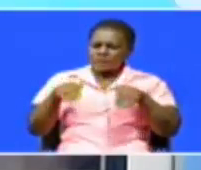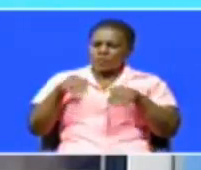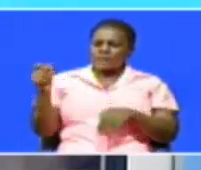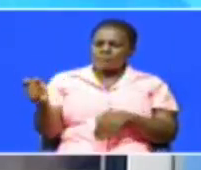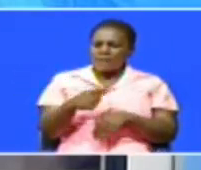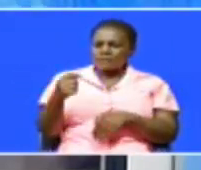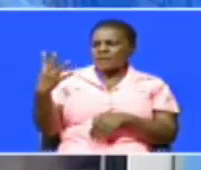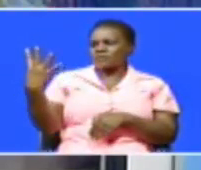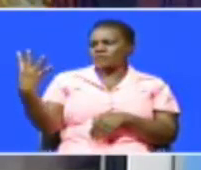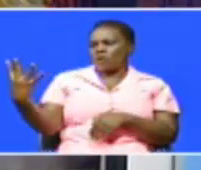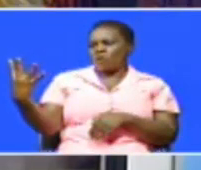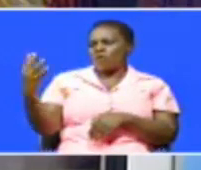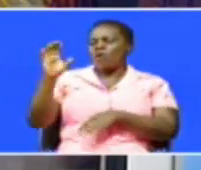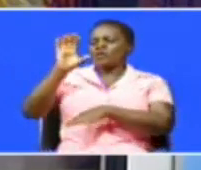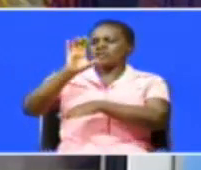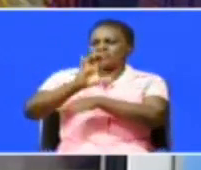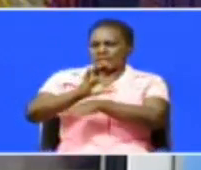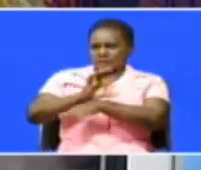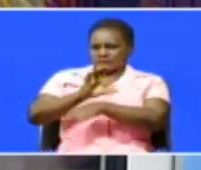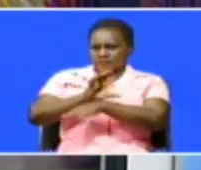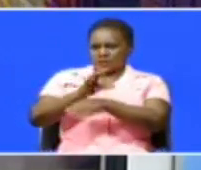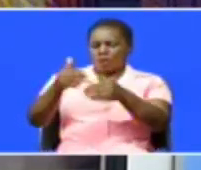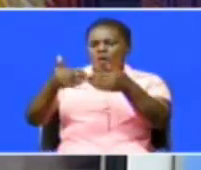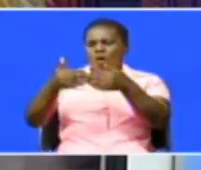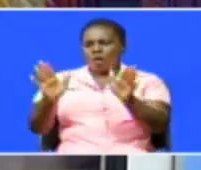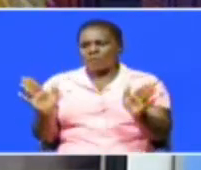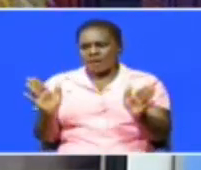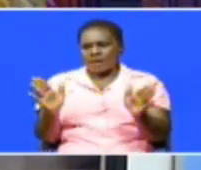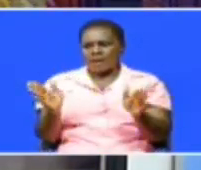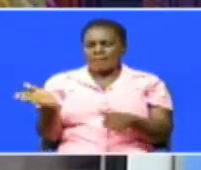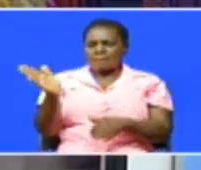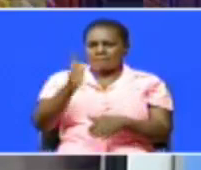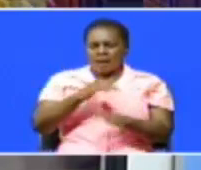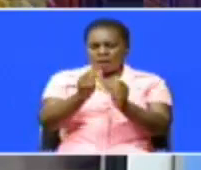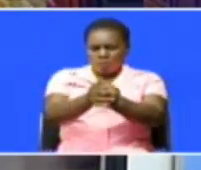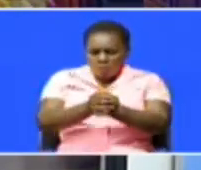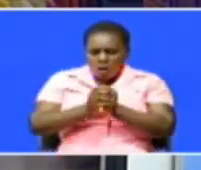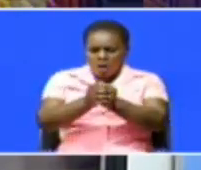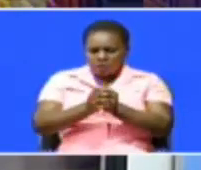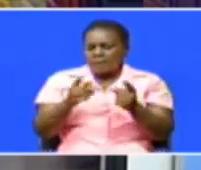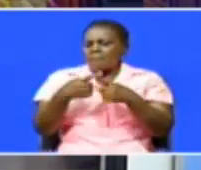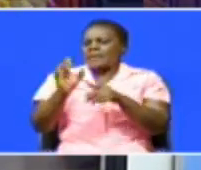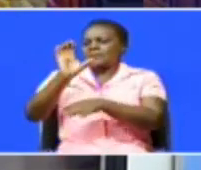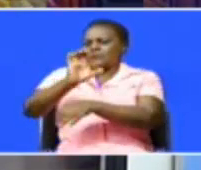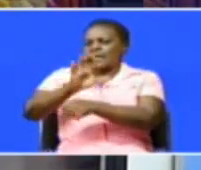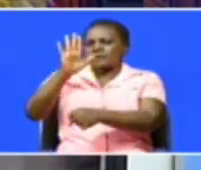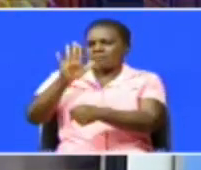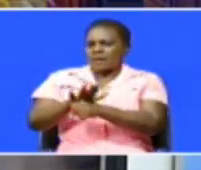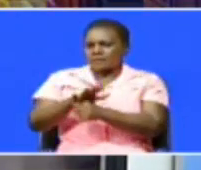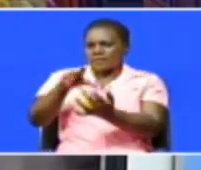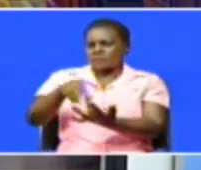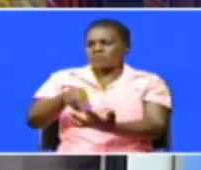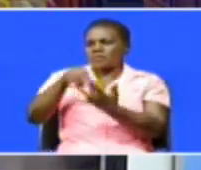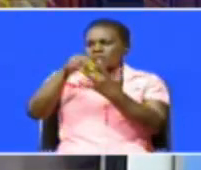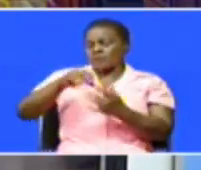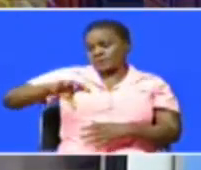miezi minne sasa makanisa yamejiunga na maeneo mengine ya ibada yaliyoruhusiwa kurejelea shughuli nchini. Hata hivyo makanisa mengi haswa